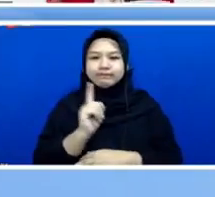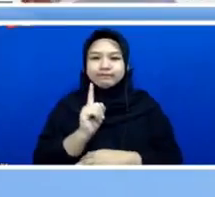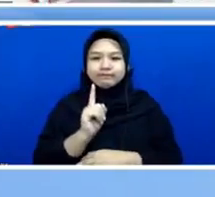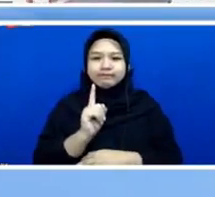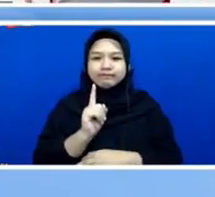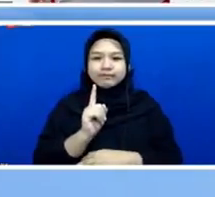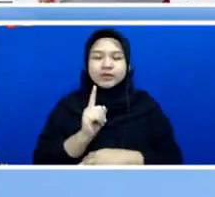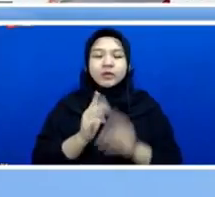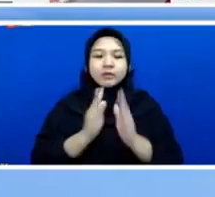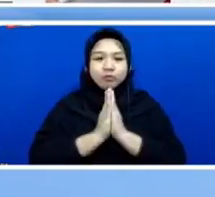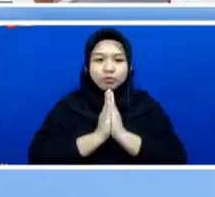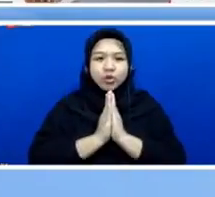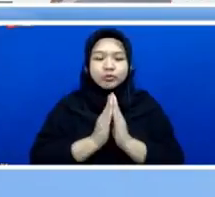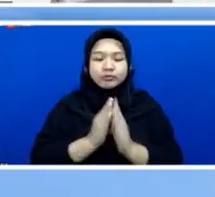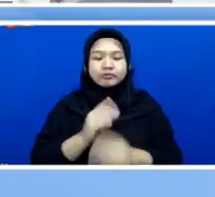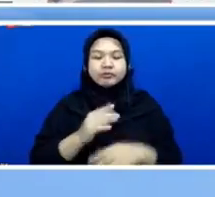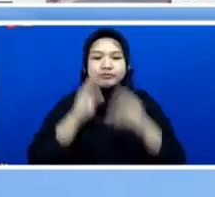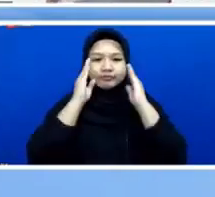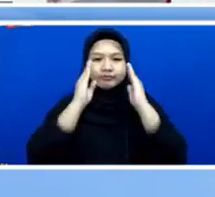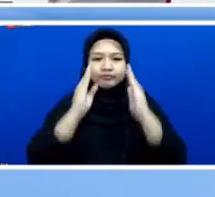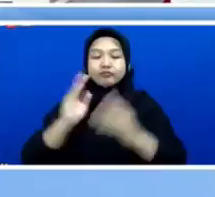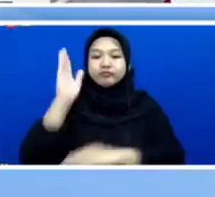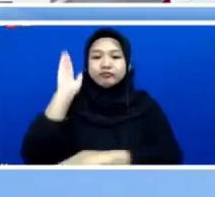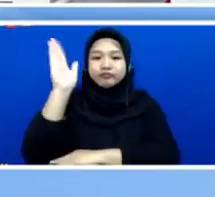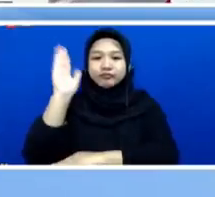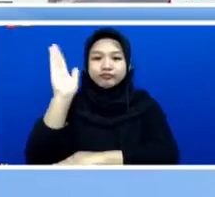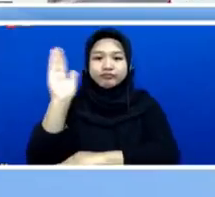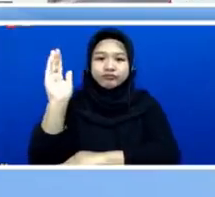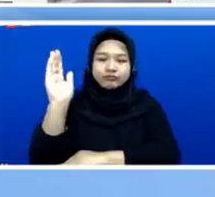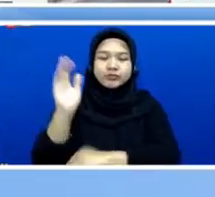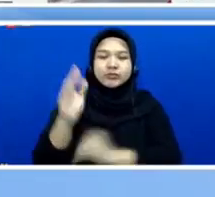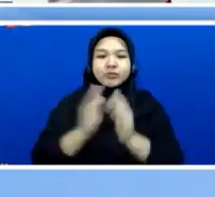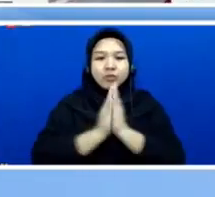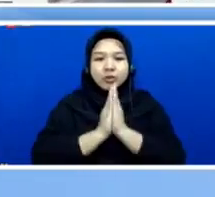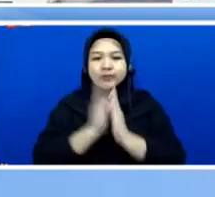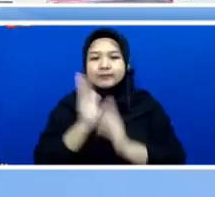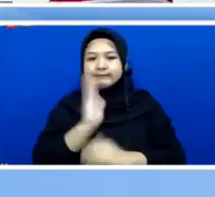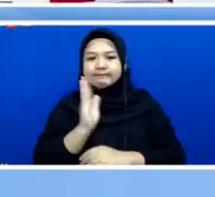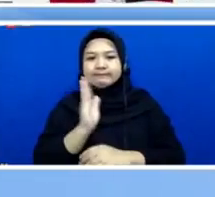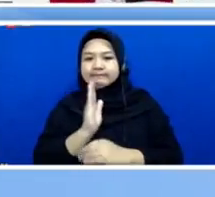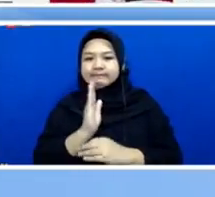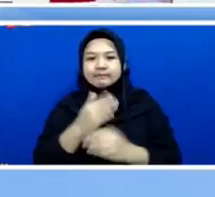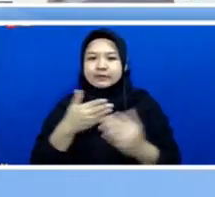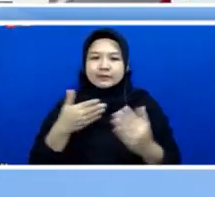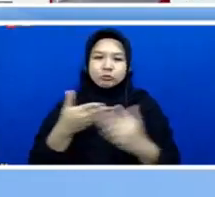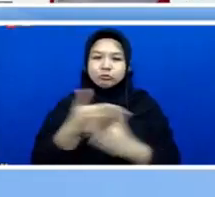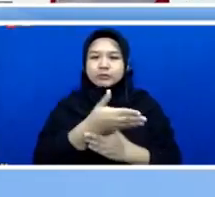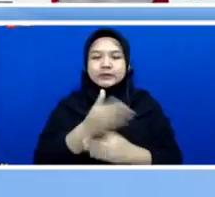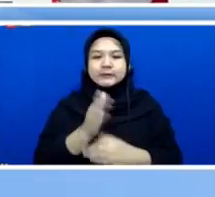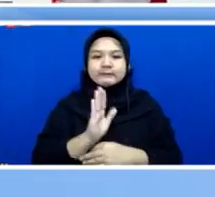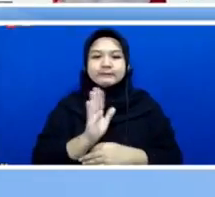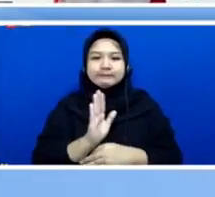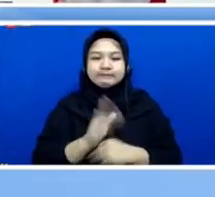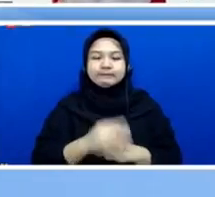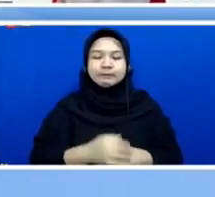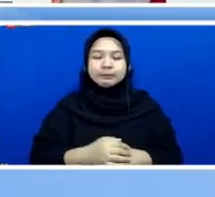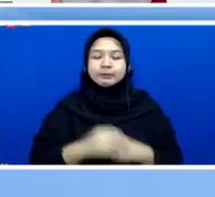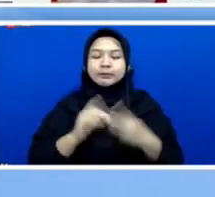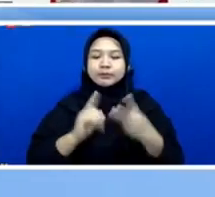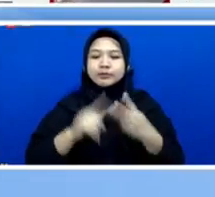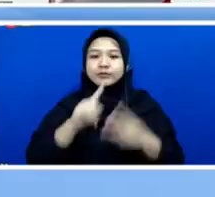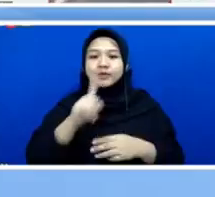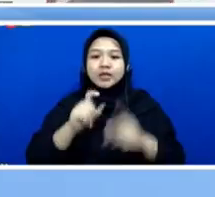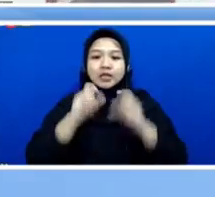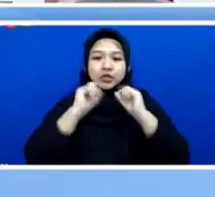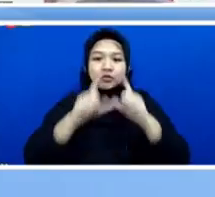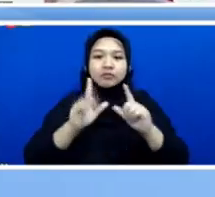kami mohon perhatiannya selama pembicara menyampaikan materi, dimohon untuk tidak melakukan interupsi. Dan yang ketiga, sesi tanya jawab akan